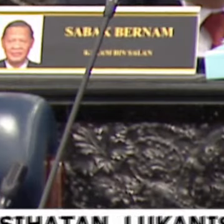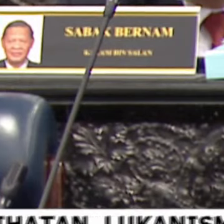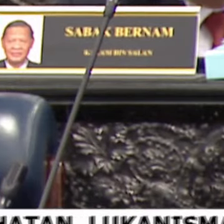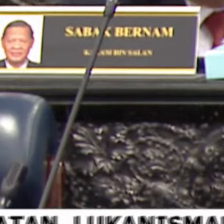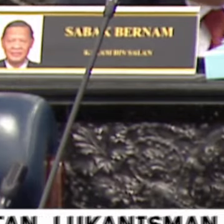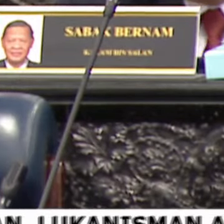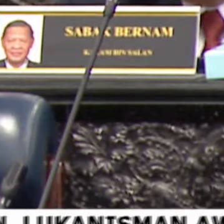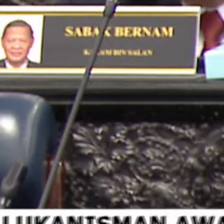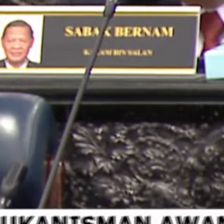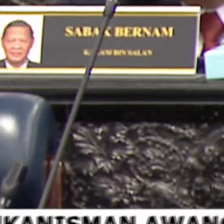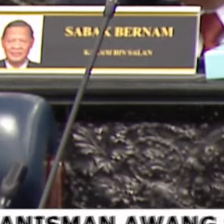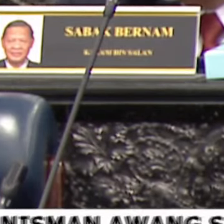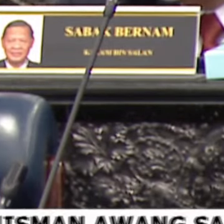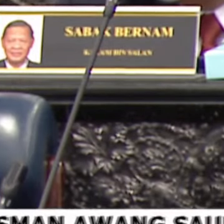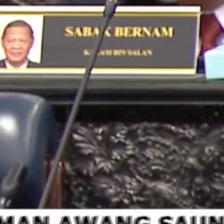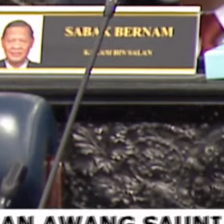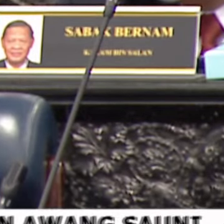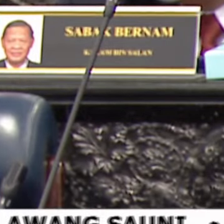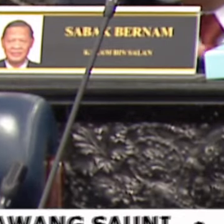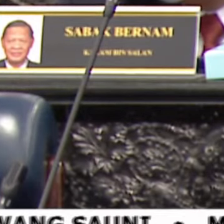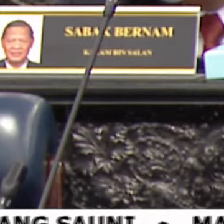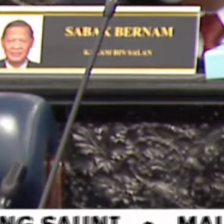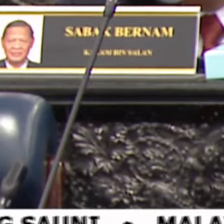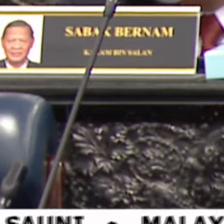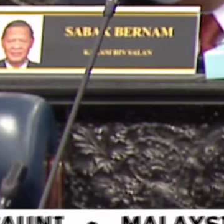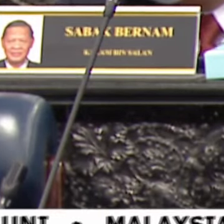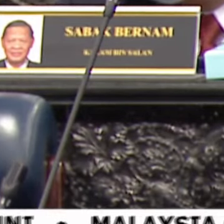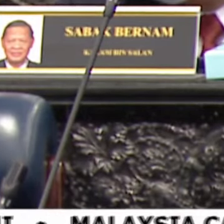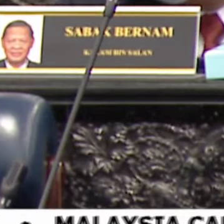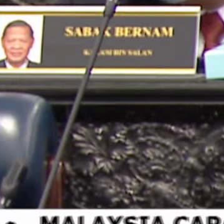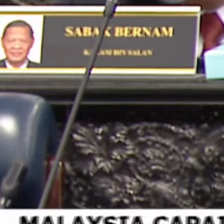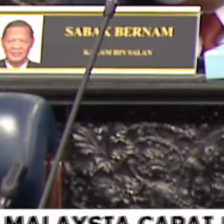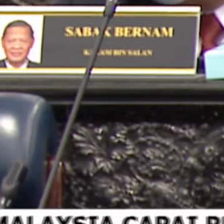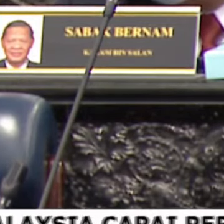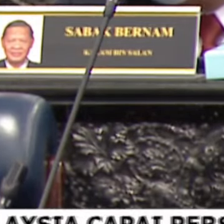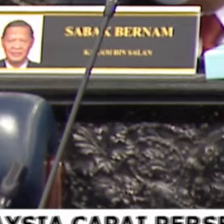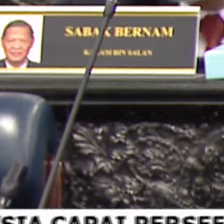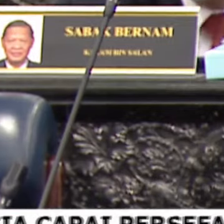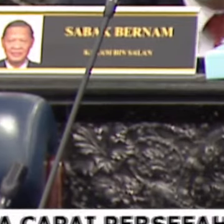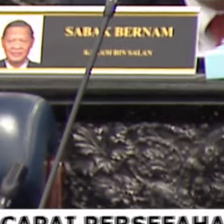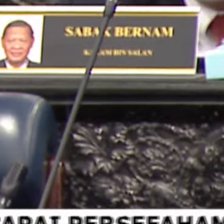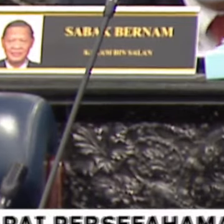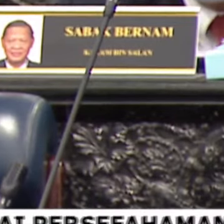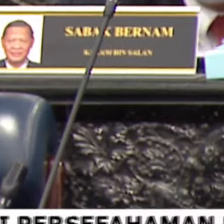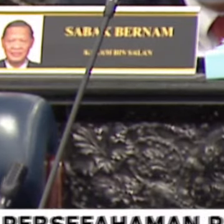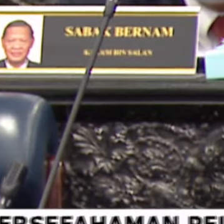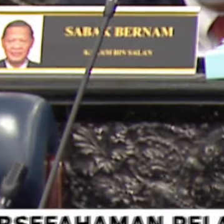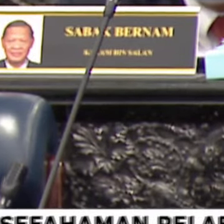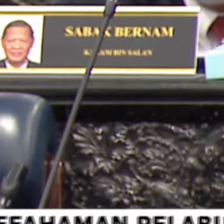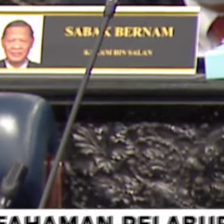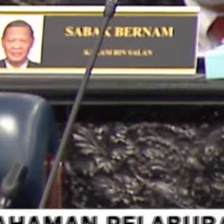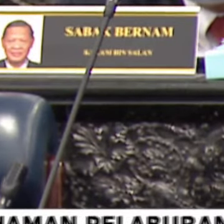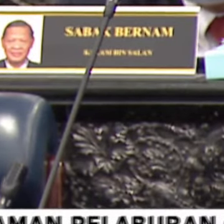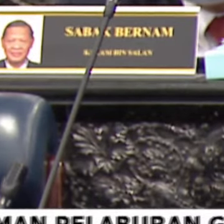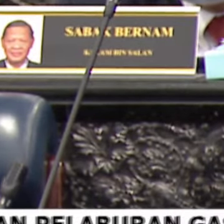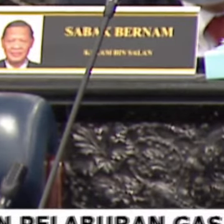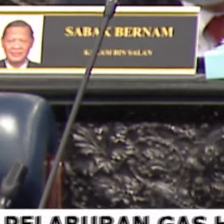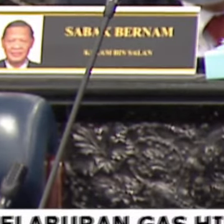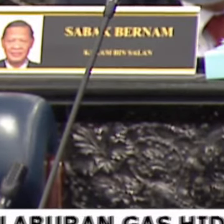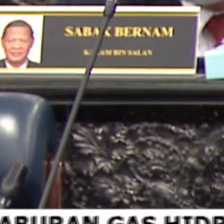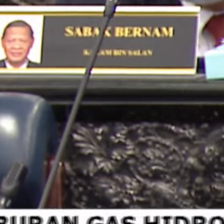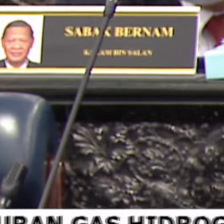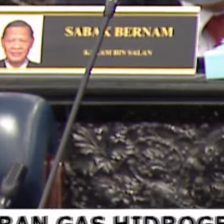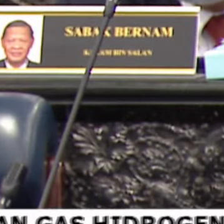iaitu sub bantuan fizikal dan sub bantuan koperasi baru. Isunya bagi koperasi baru ni yang ditetapkan oleh